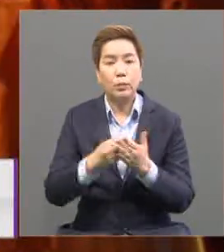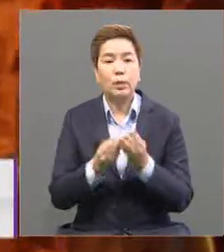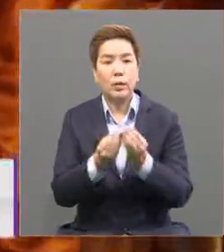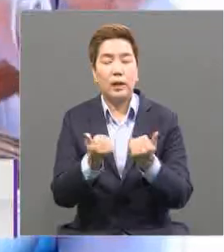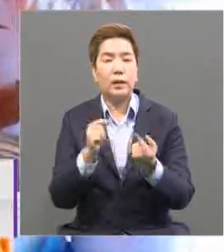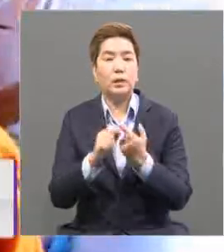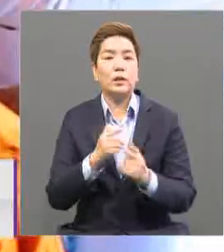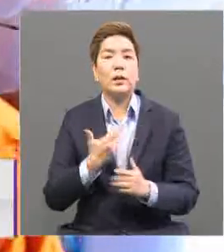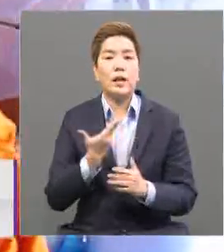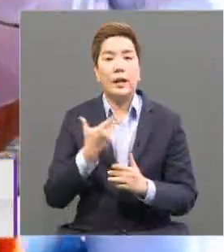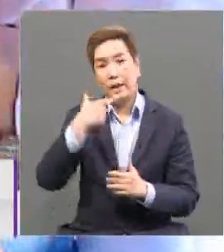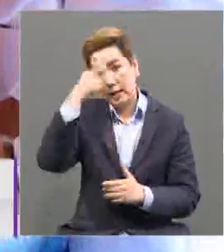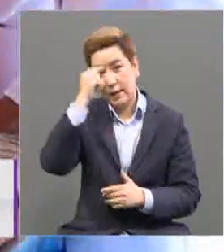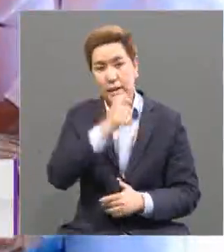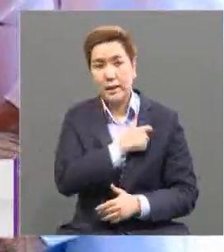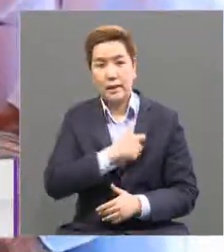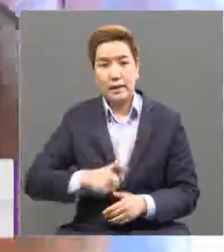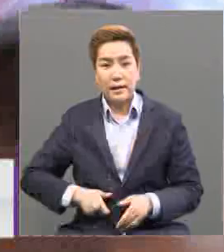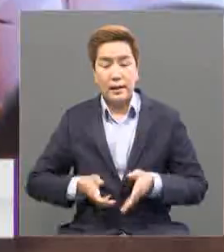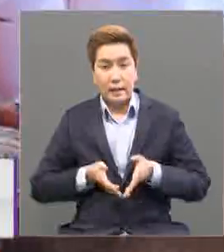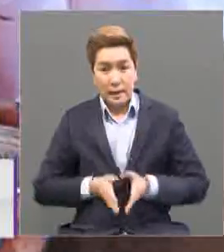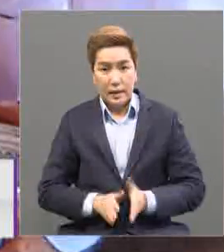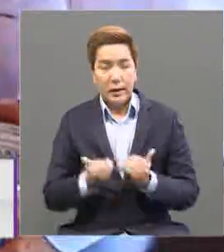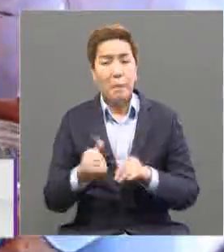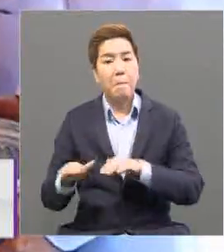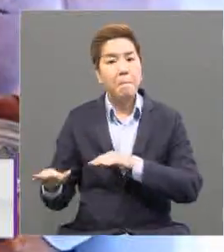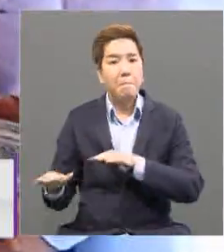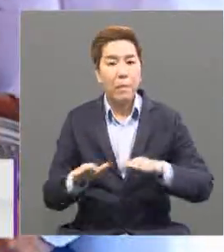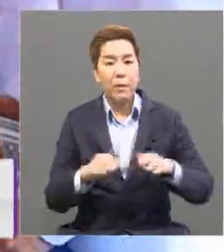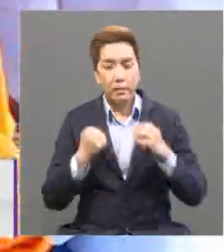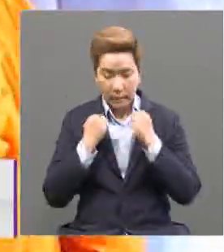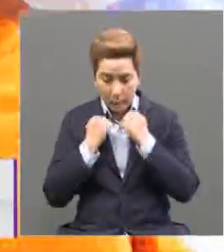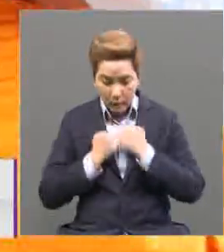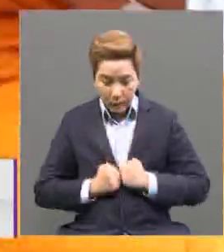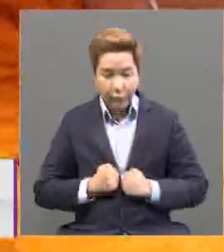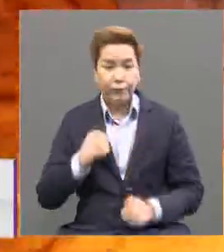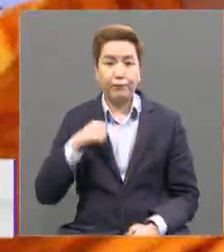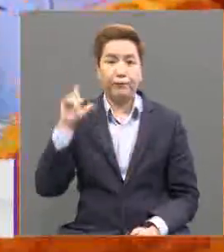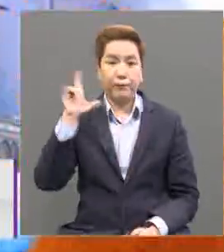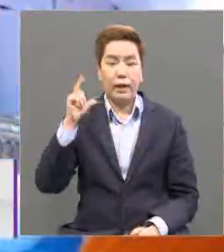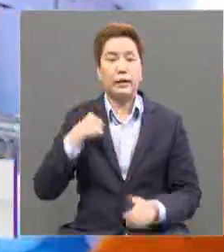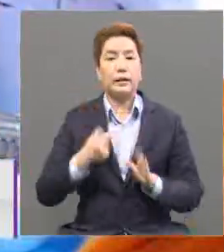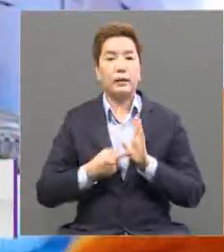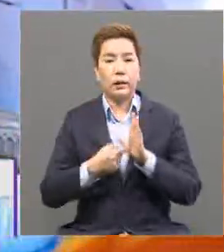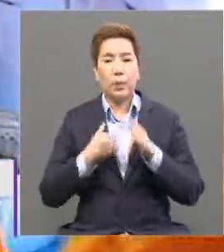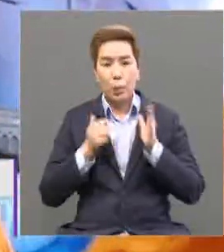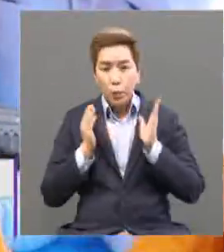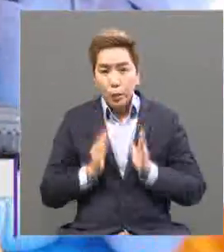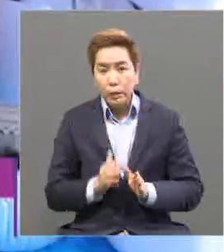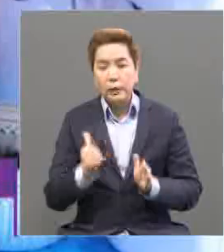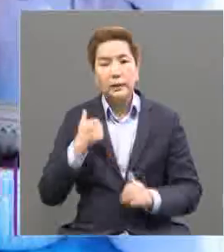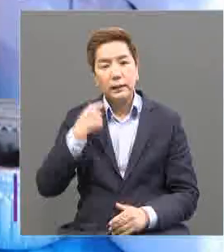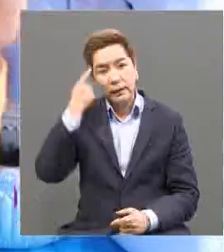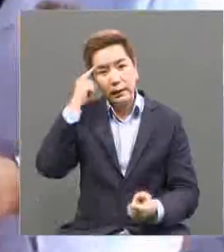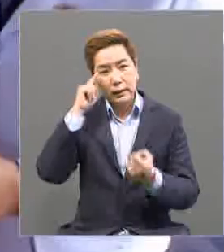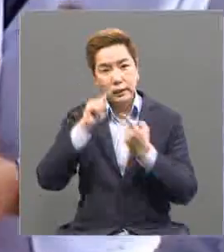ลเฉลิมพระชนมพรรษา12สิงหาคมโดยพร้อมใจการสวมใส่ชุดสีฟ้าแสดงออกถึงความจงรักภักดีและส